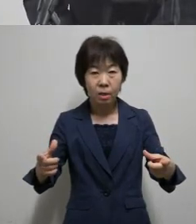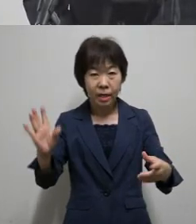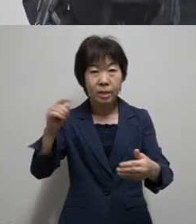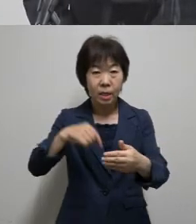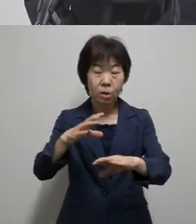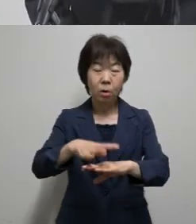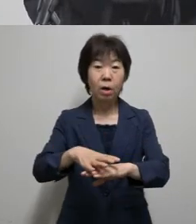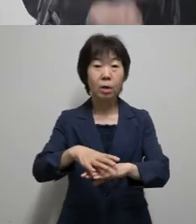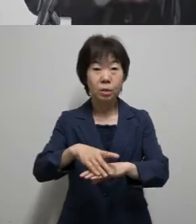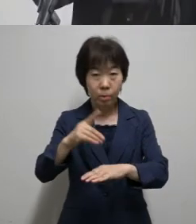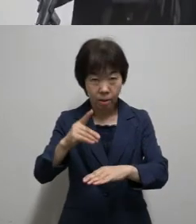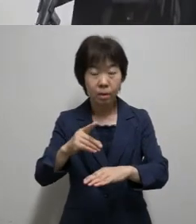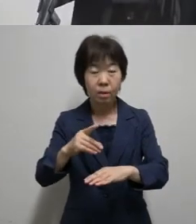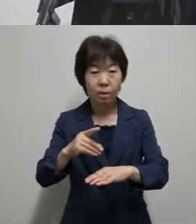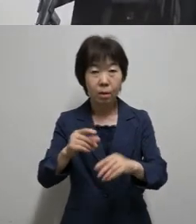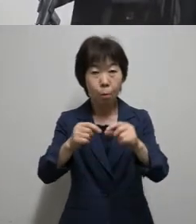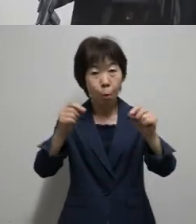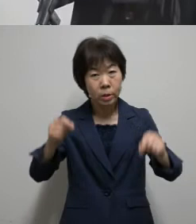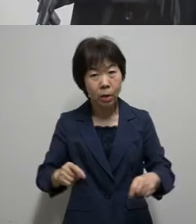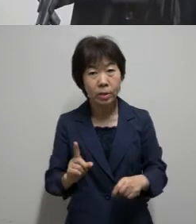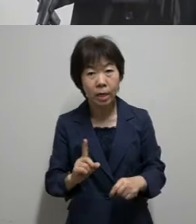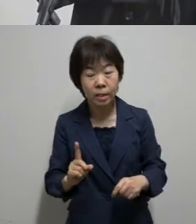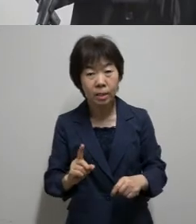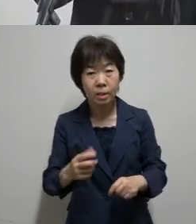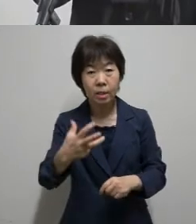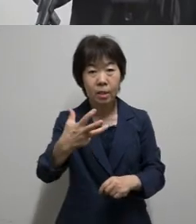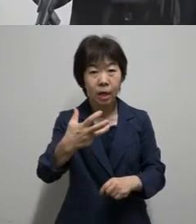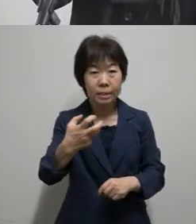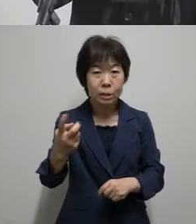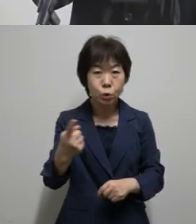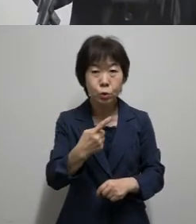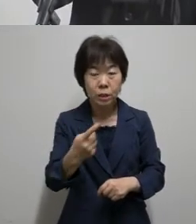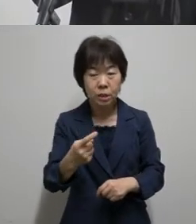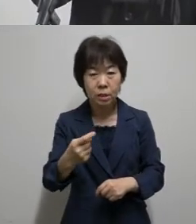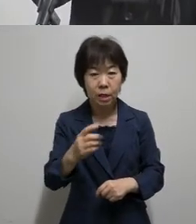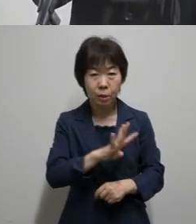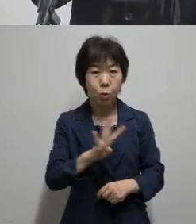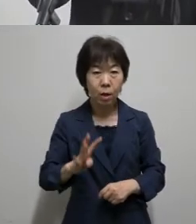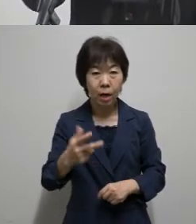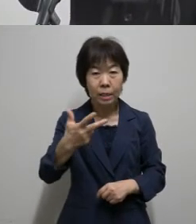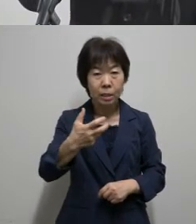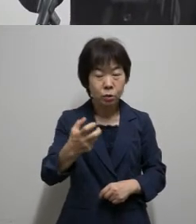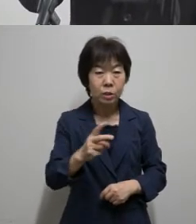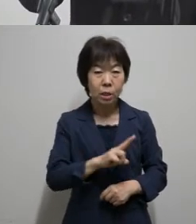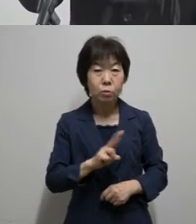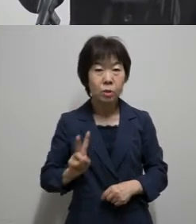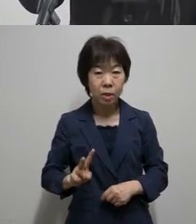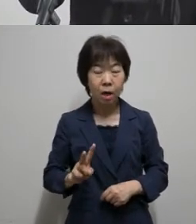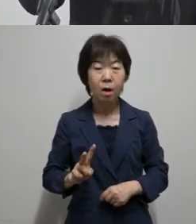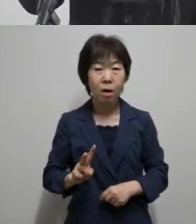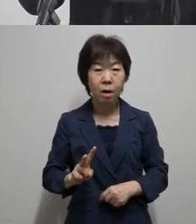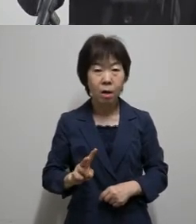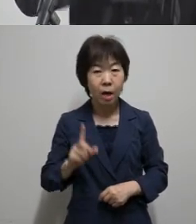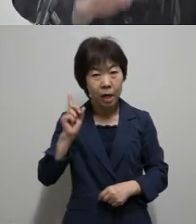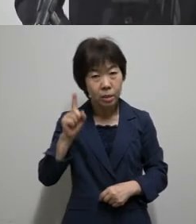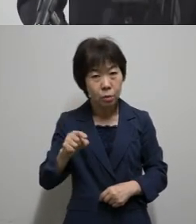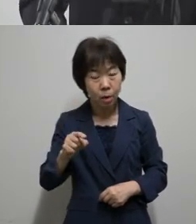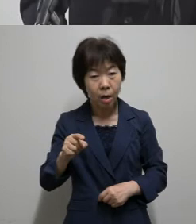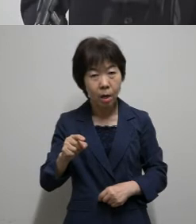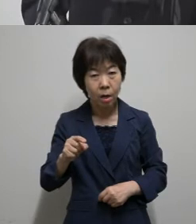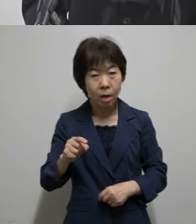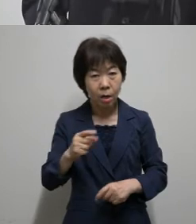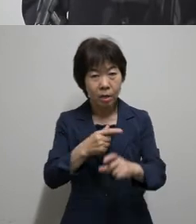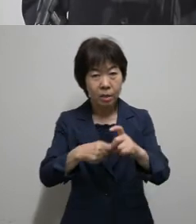やはり問題なのは80名クラスが4日70名が2日そして明日はまたより厳しくなってくる